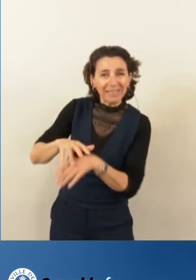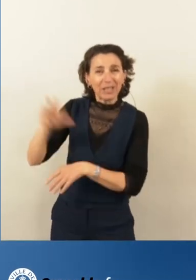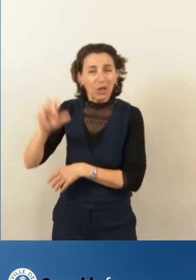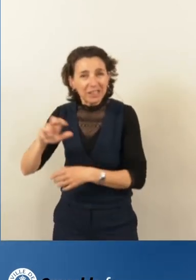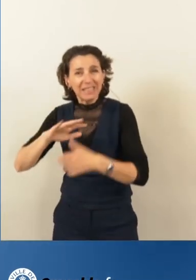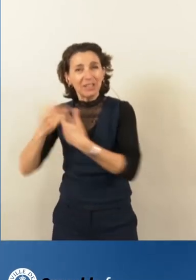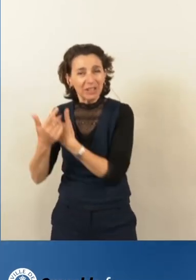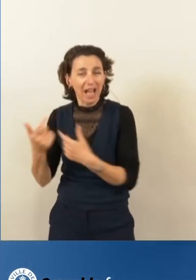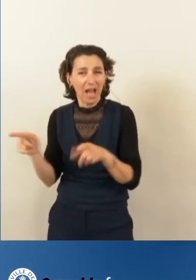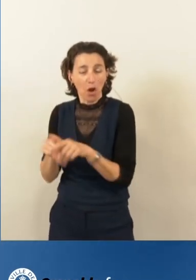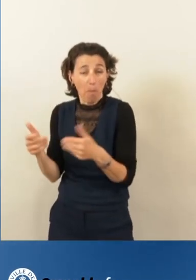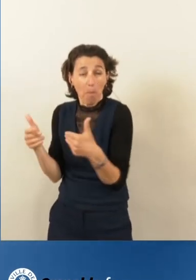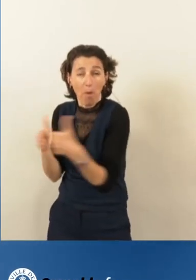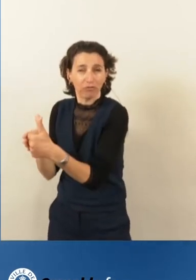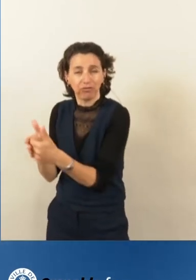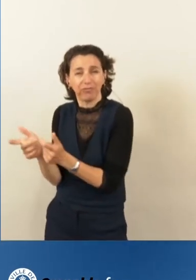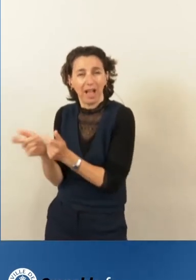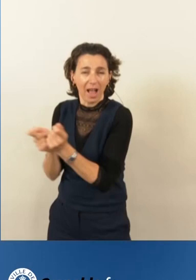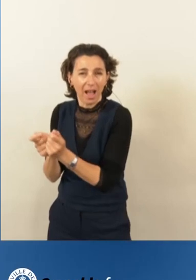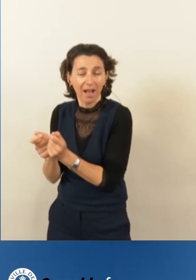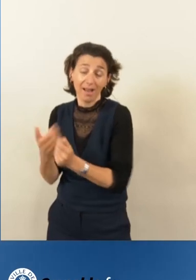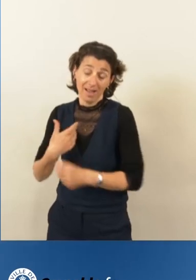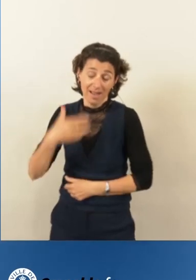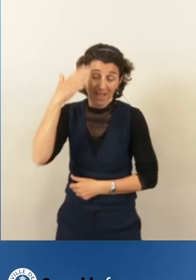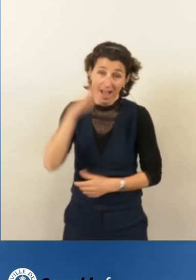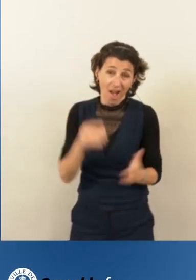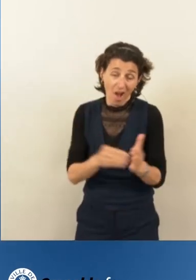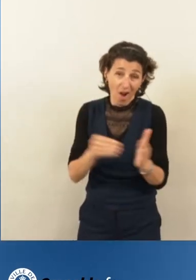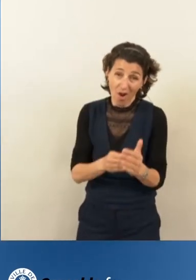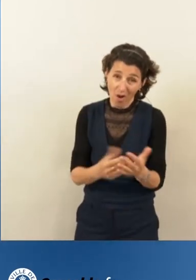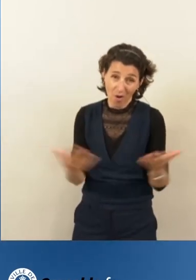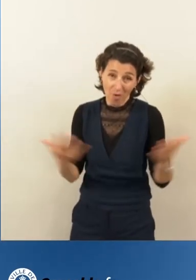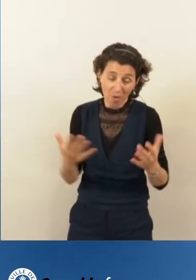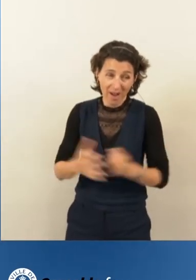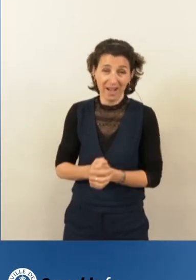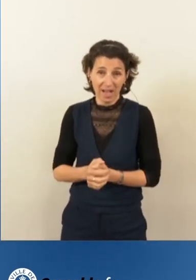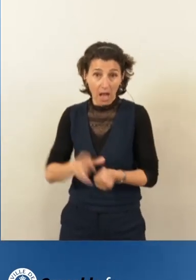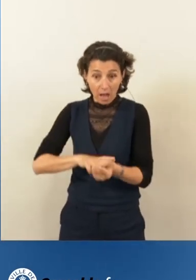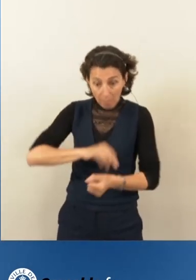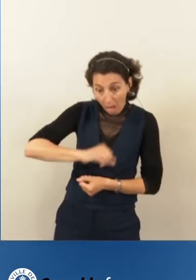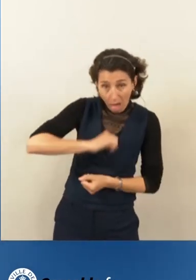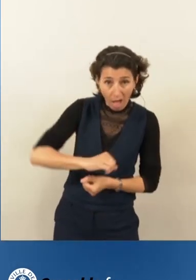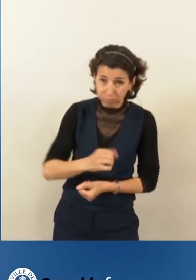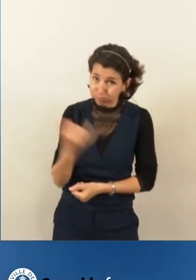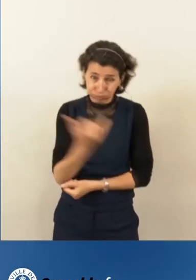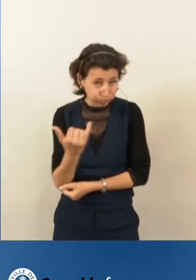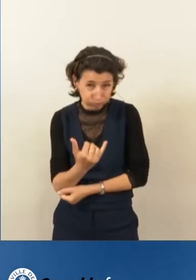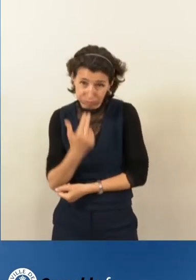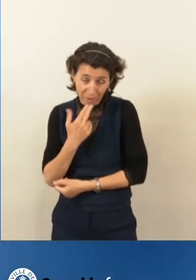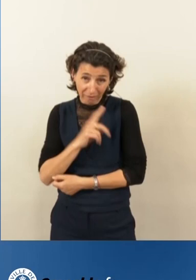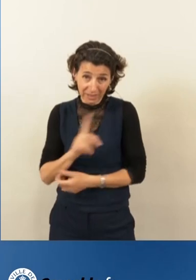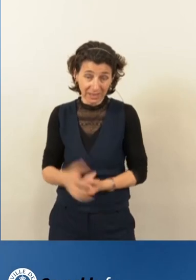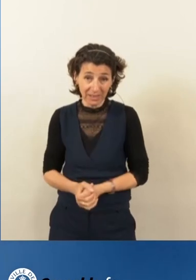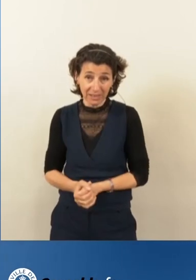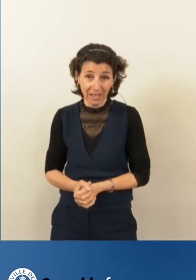étroitement liées mais je sais surtout qu'il est inefficace d'imposer un rythme effréné d'ailleurs certains maires